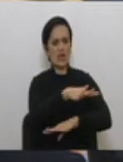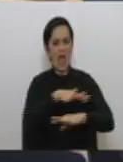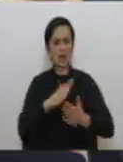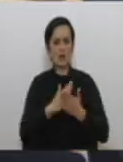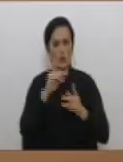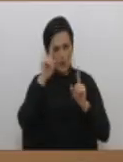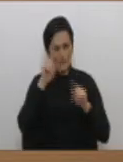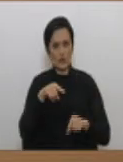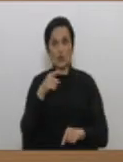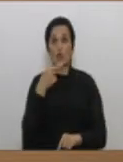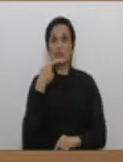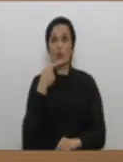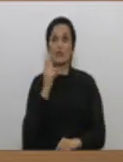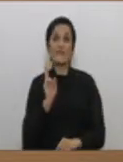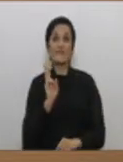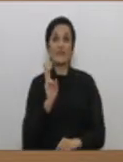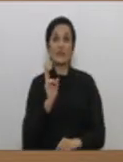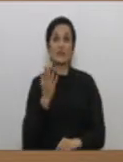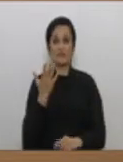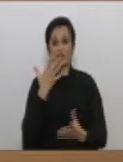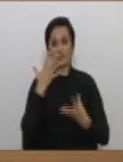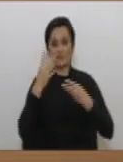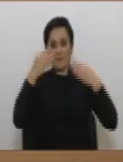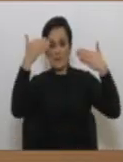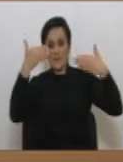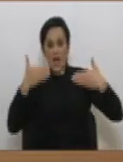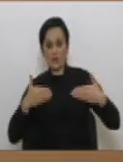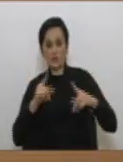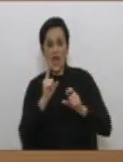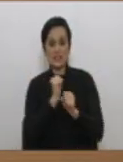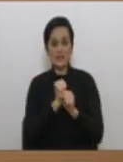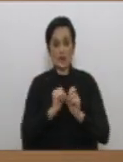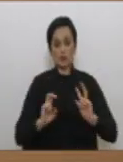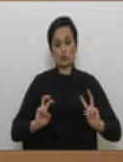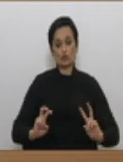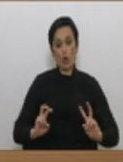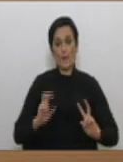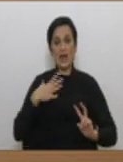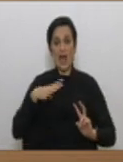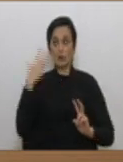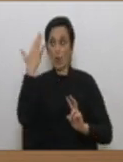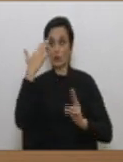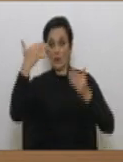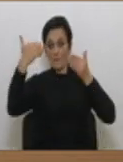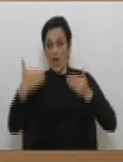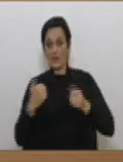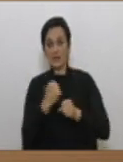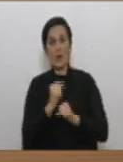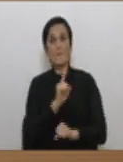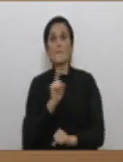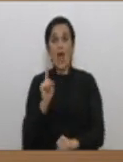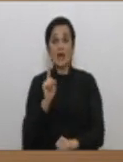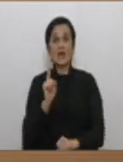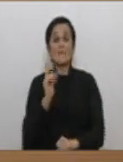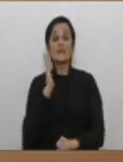iro, itruia, itruia, itruia, itruia, carom, pasaduria, toate harasat, vakete, tak, ciudoma, da, pasat, sukmit, cartul, otrebas. Magram, isi